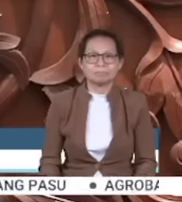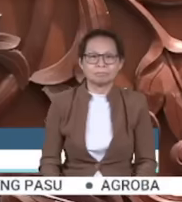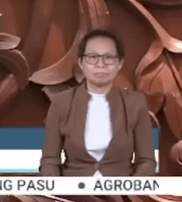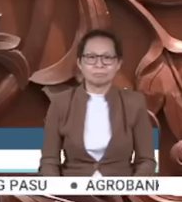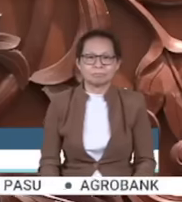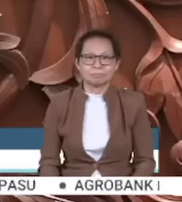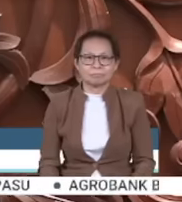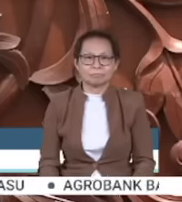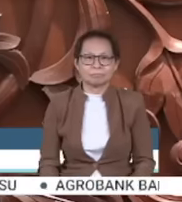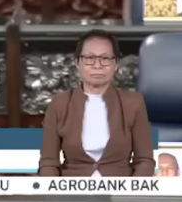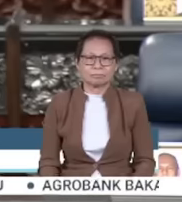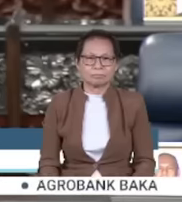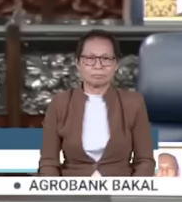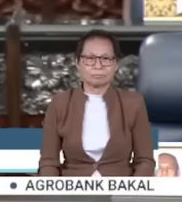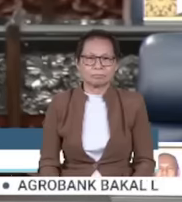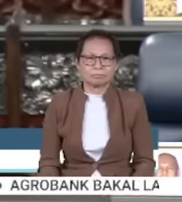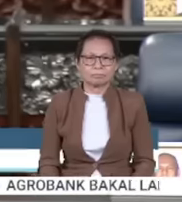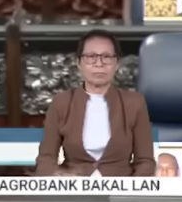Tuhan